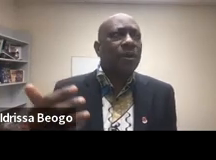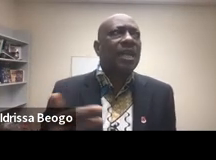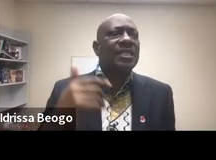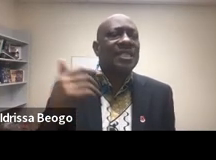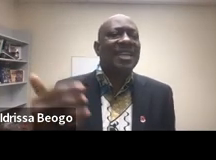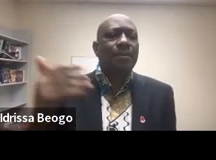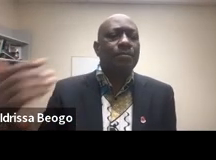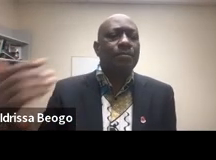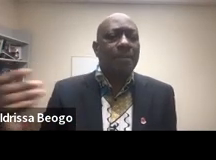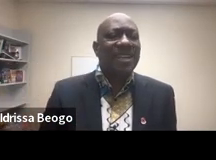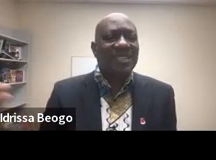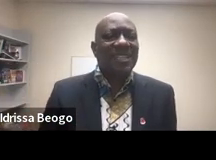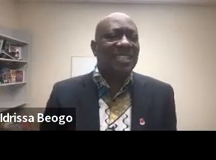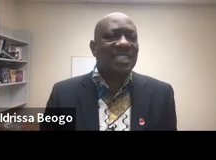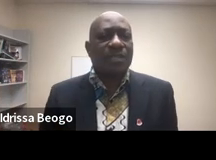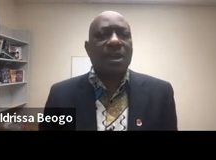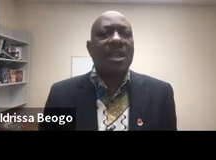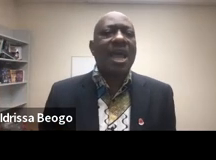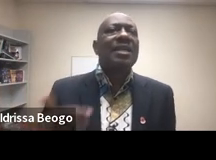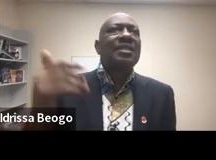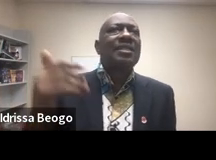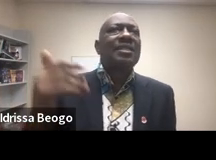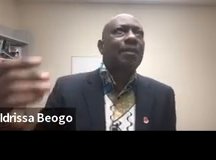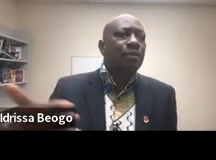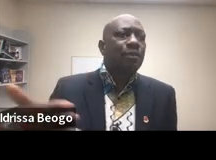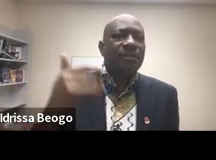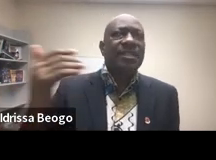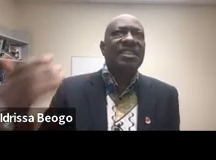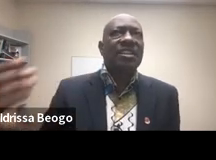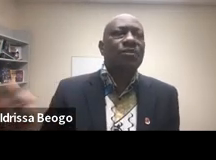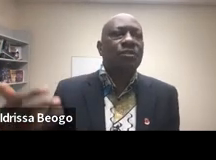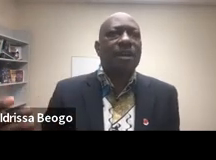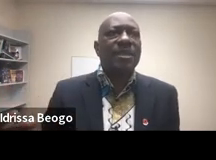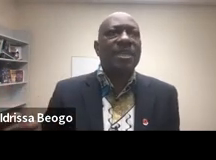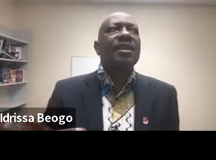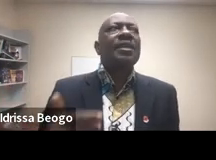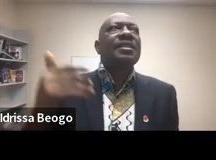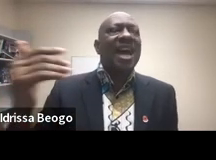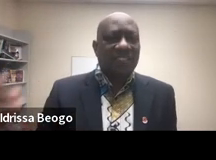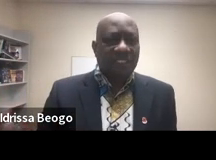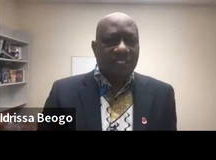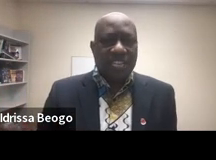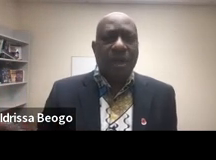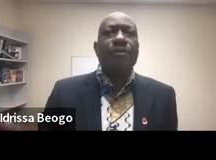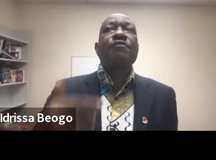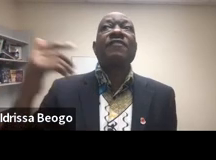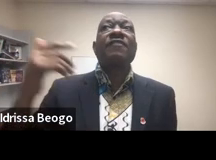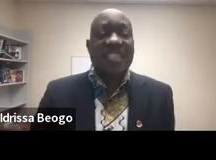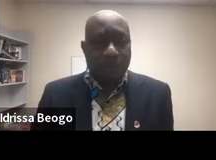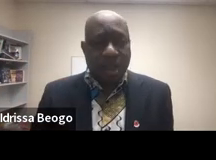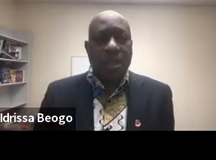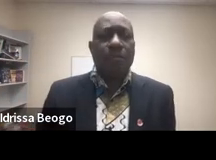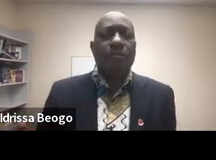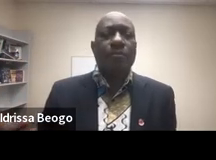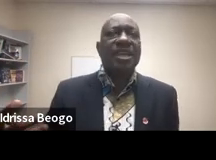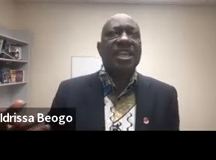résultat important qui a été mis en pratique dans ces établissements-là, c'est la possibilité qui avait été donnée aux familles d'arriver physiquement, de